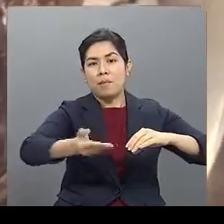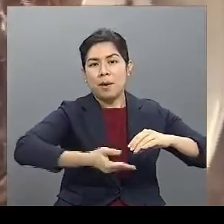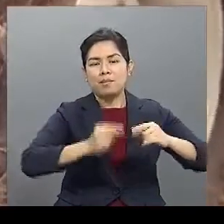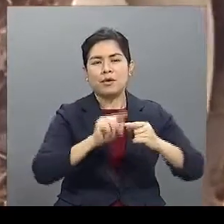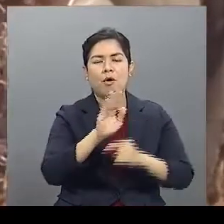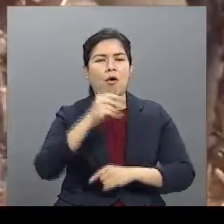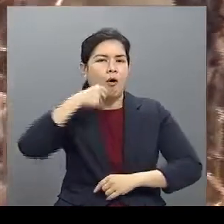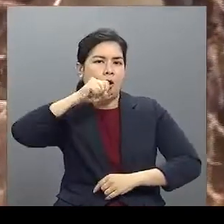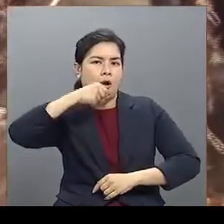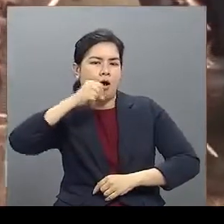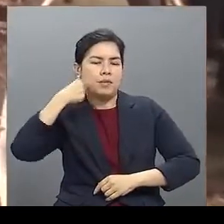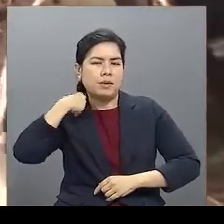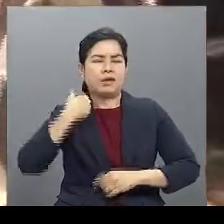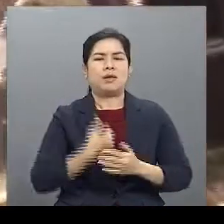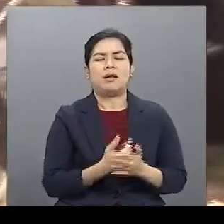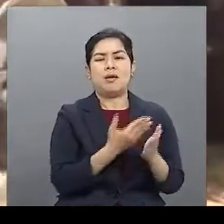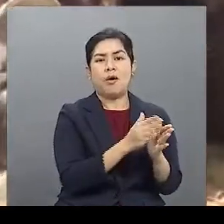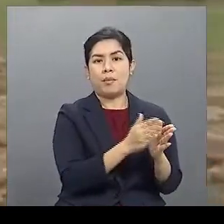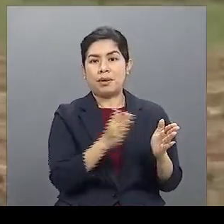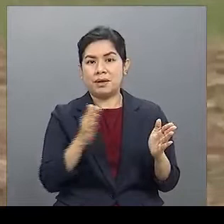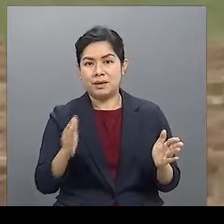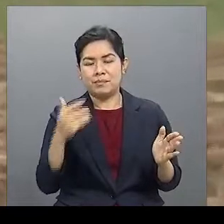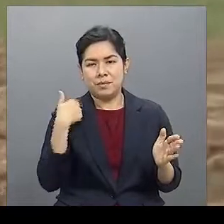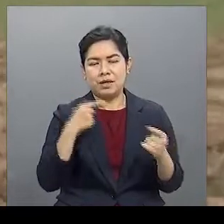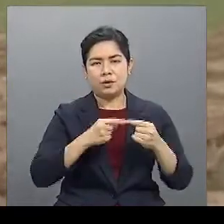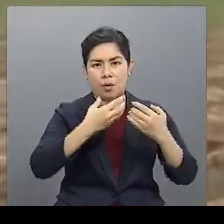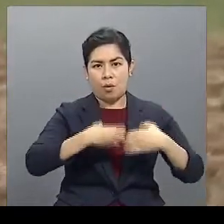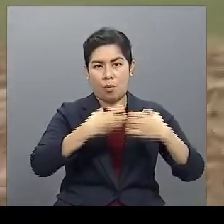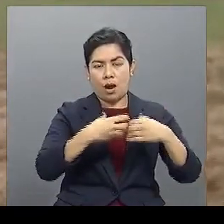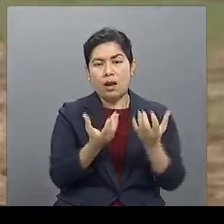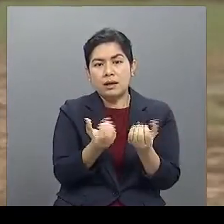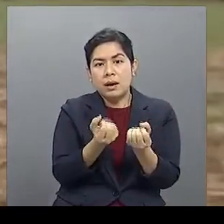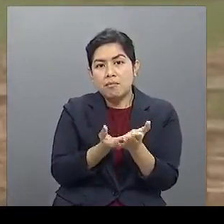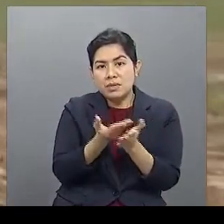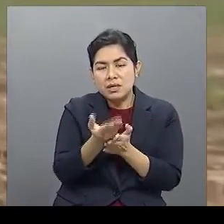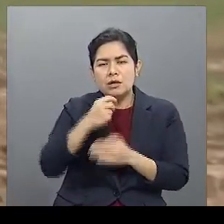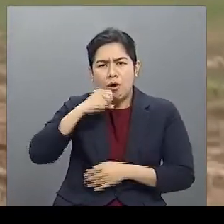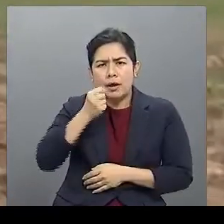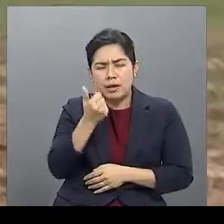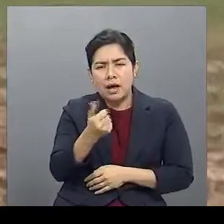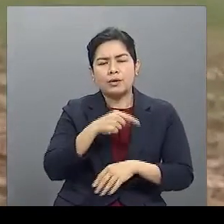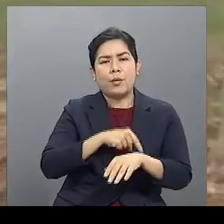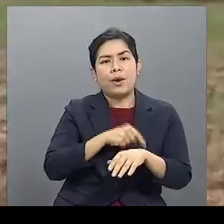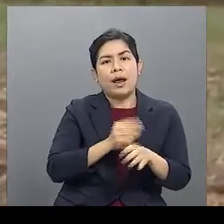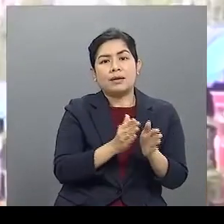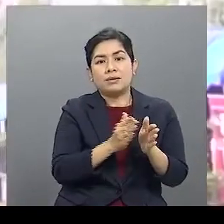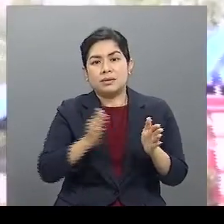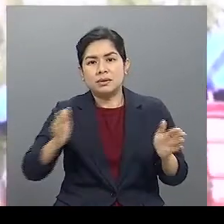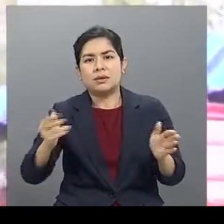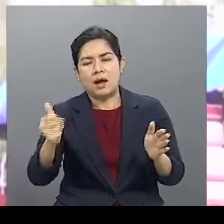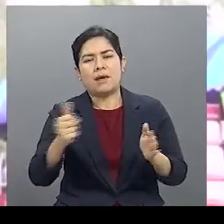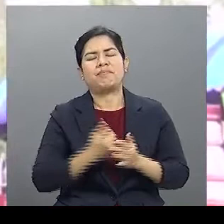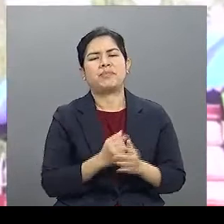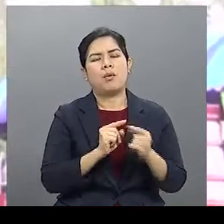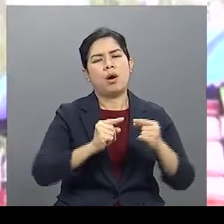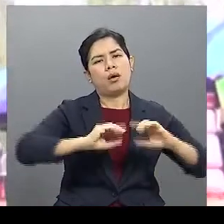ให้โรงงานรับซื้ออ้อยสดได้นานขึ้นแต่ยังไม่ราบรื่นนักเพราะการนำรถตัดอ้อยมาใช้จะมีต้นทุนผลกระทบจากฝุ่นละอองซึ่ง